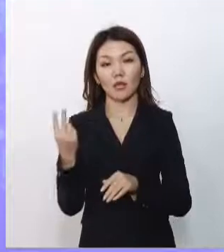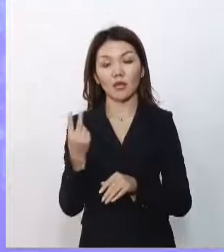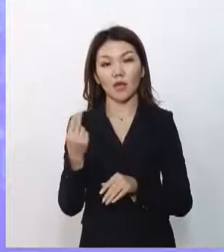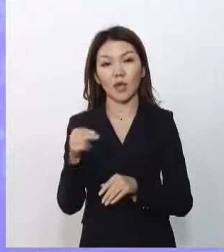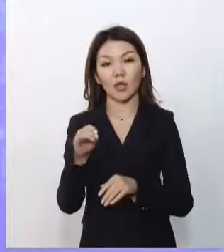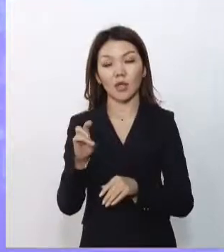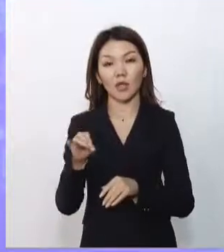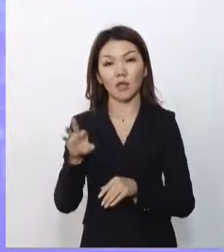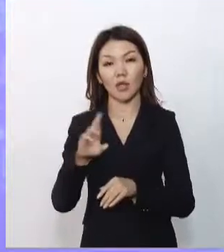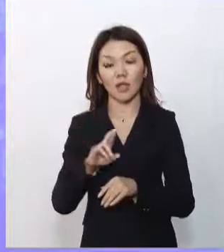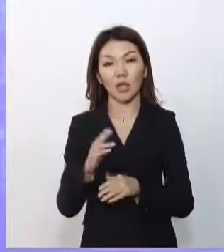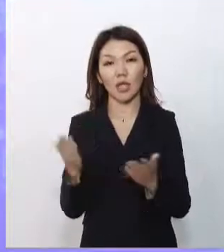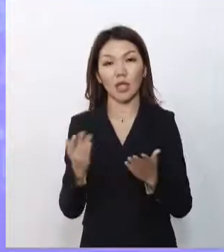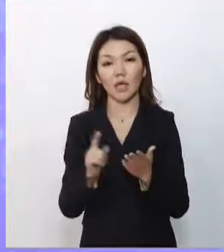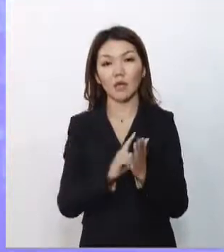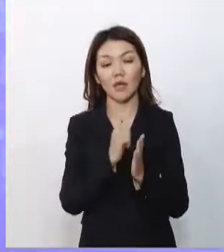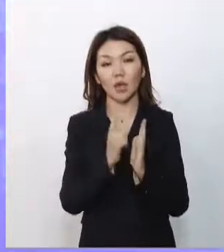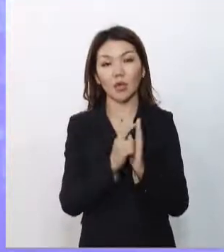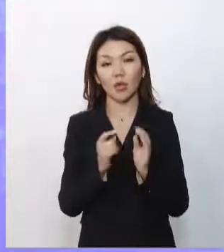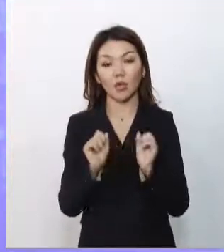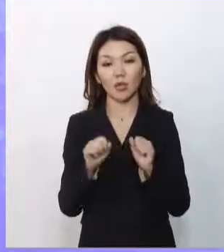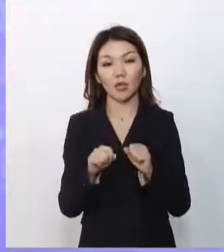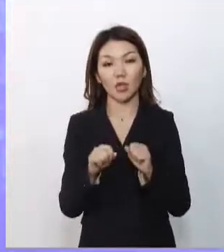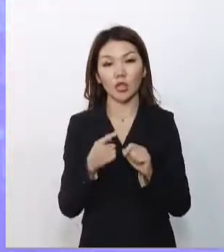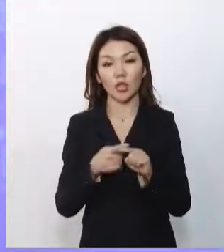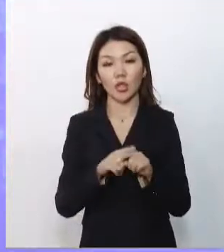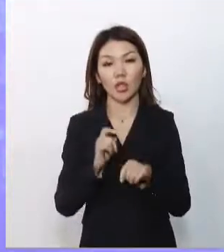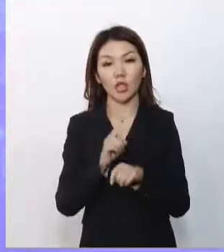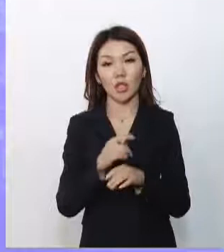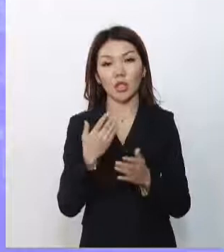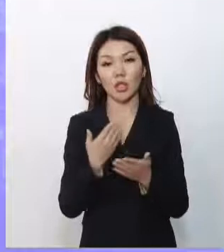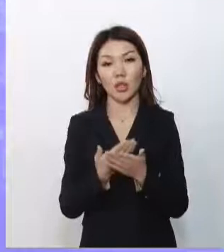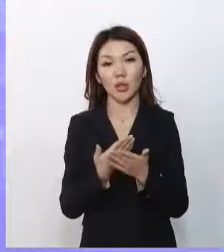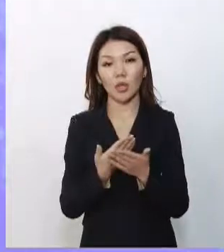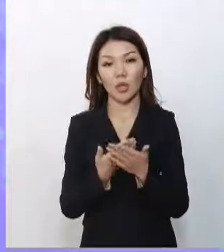Какие вопросы можно поставить к этой задаче? Например,